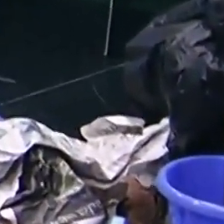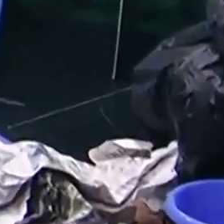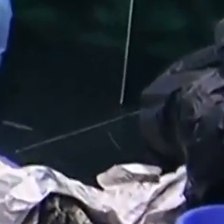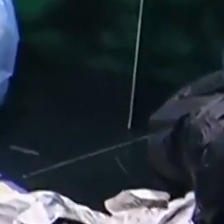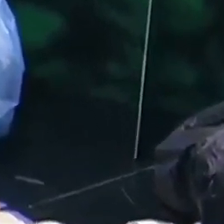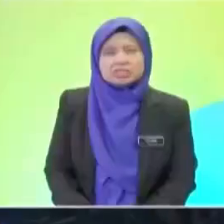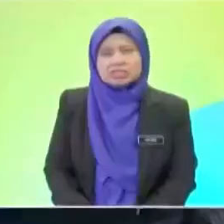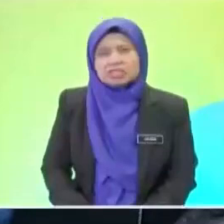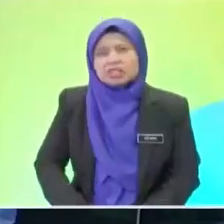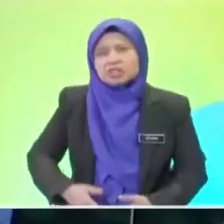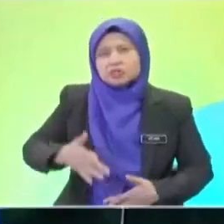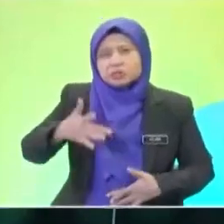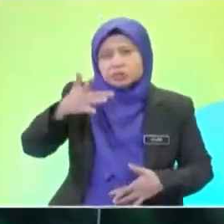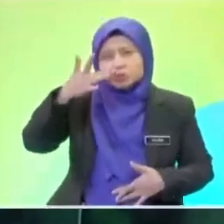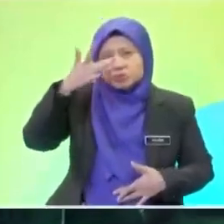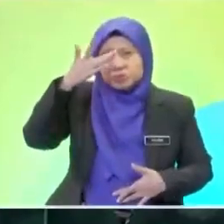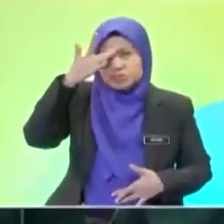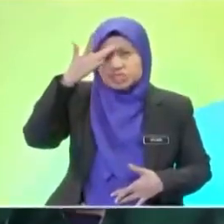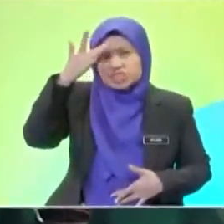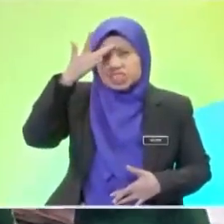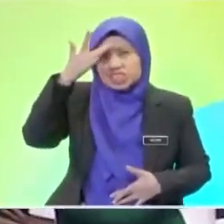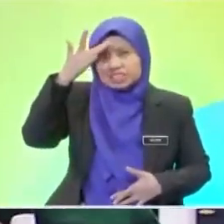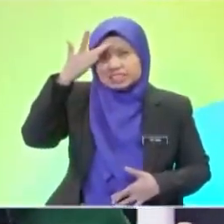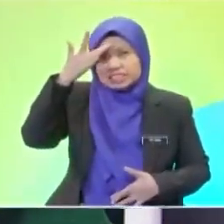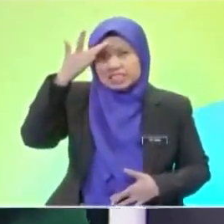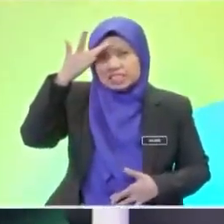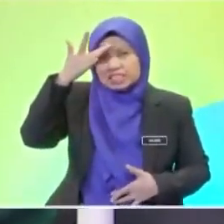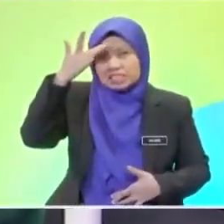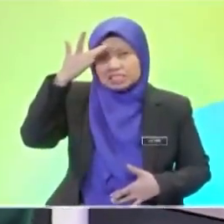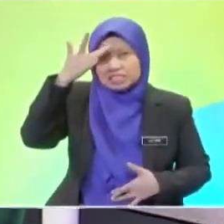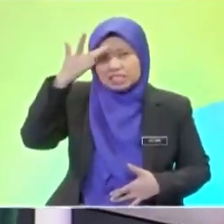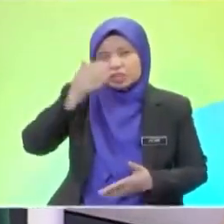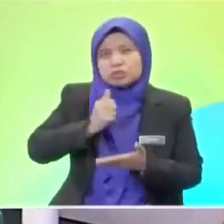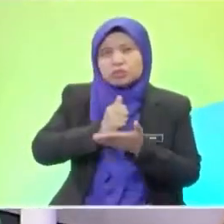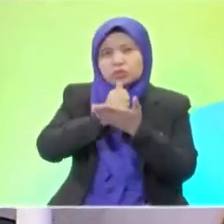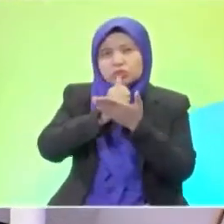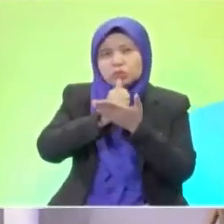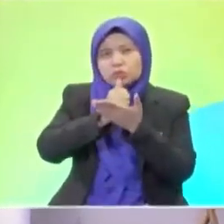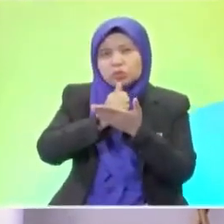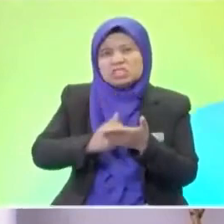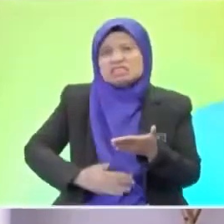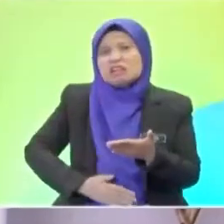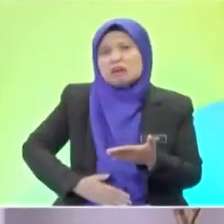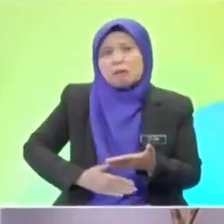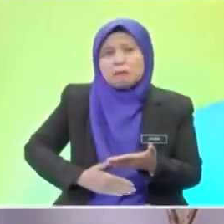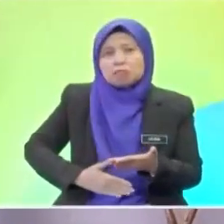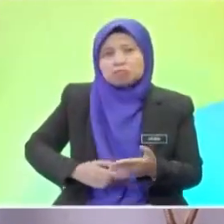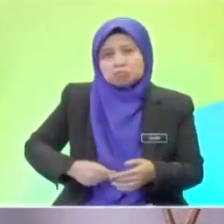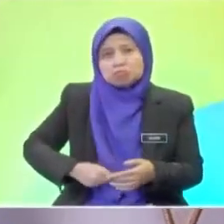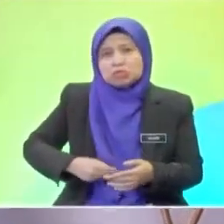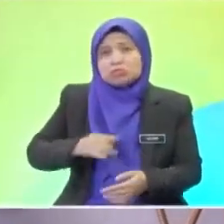aduh tolong tolong laparnya Perutku